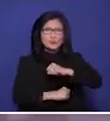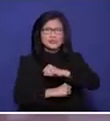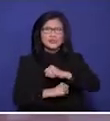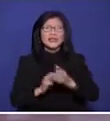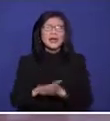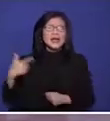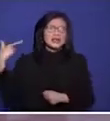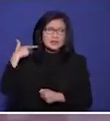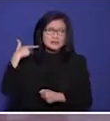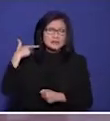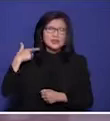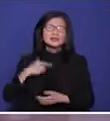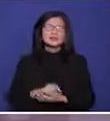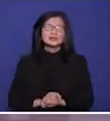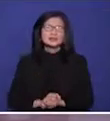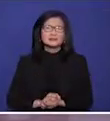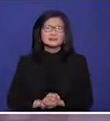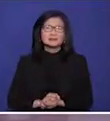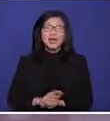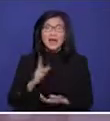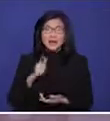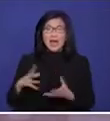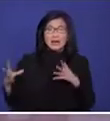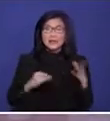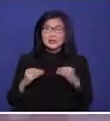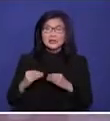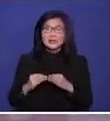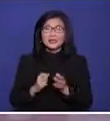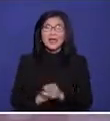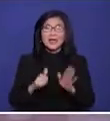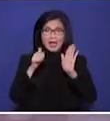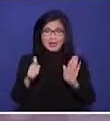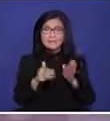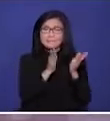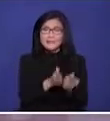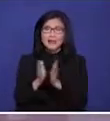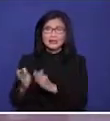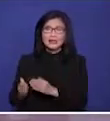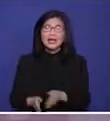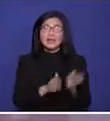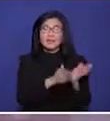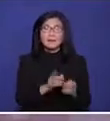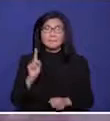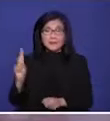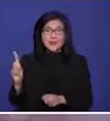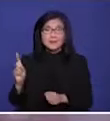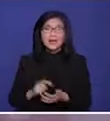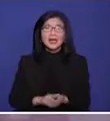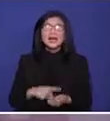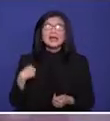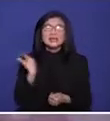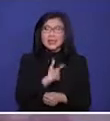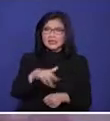dan terorisme. Dan debat ini terbagi dalam 6 segmen. Pada segmen pertama, kita akan sama-sama